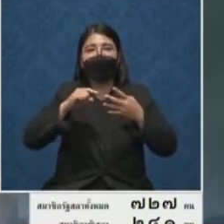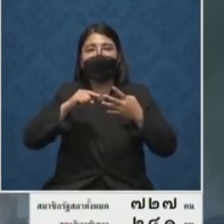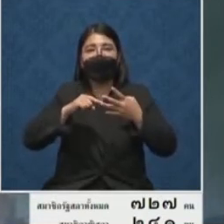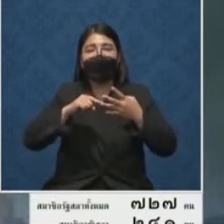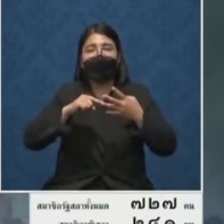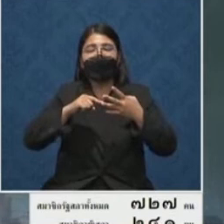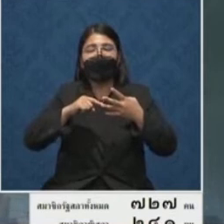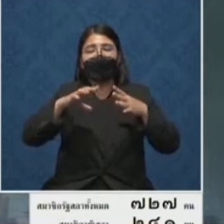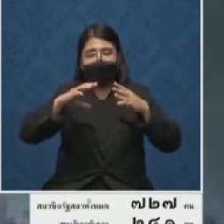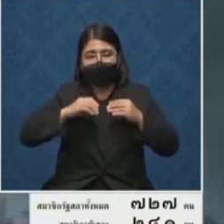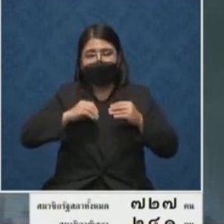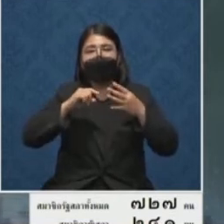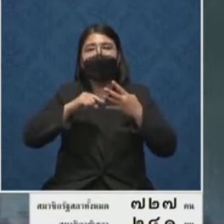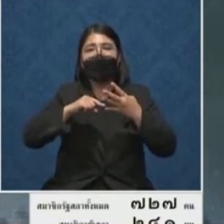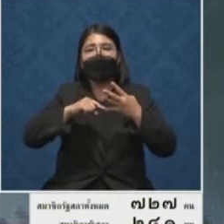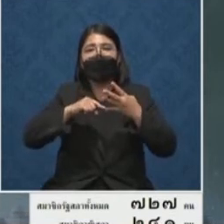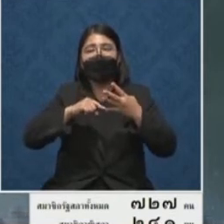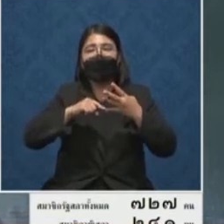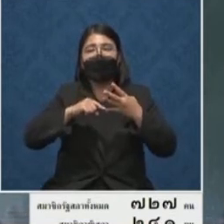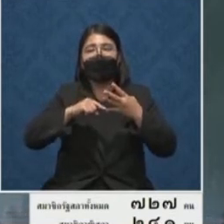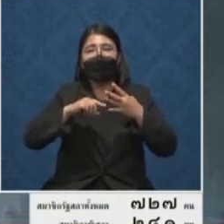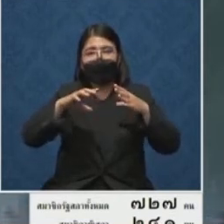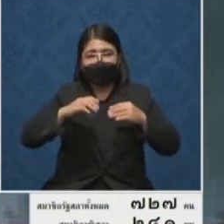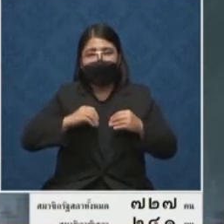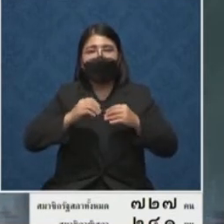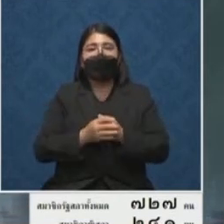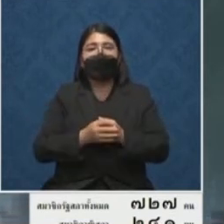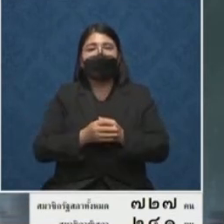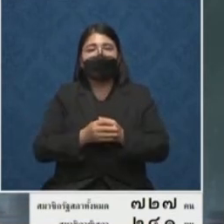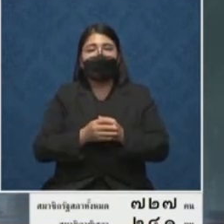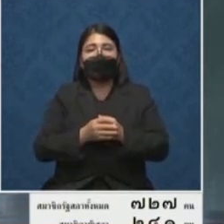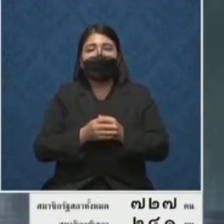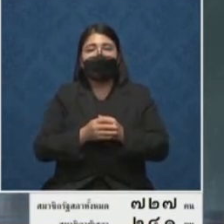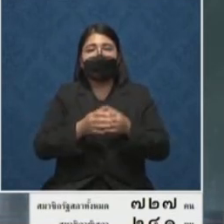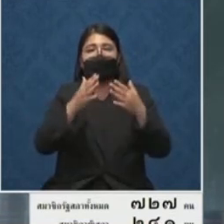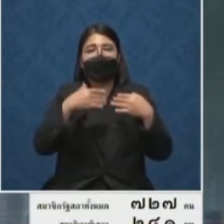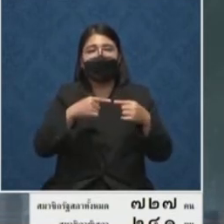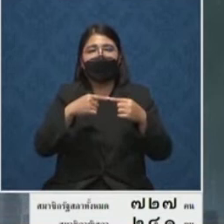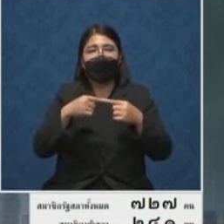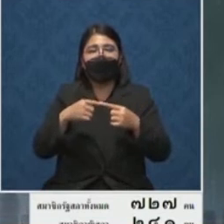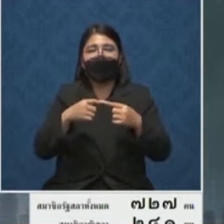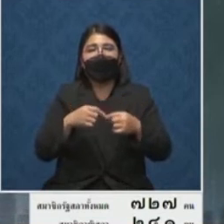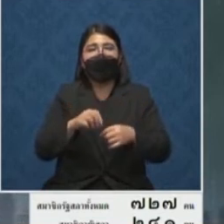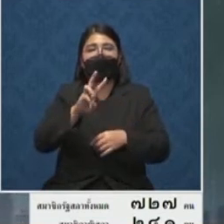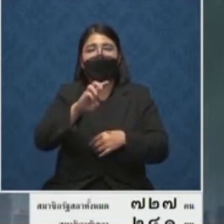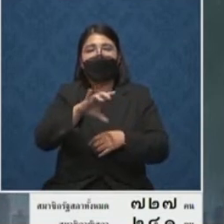การ2รับหลักการ3รับหลักการ4รับหลักการ